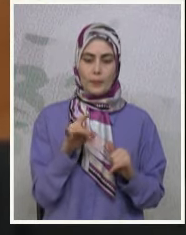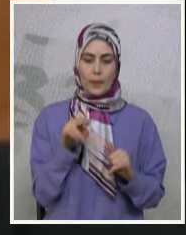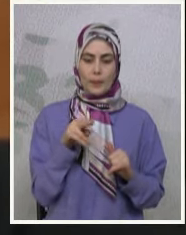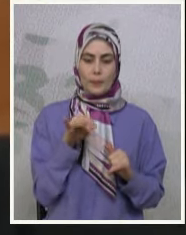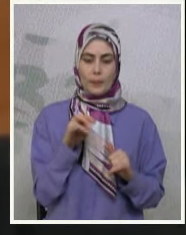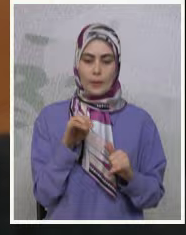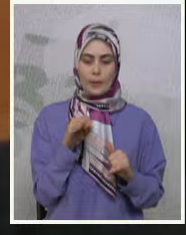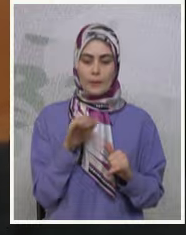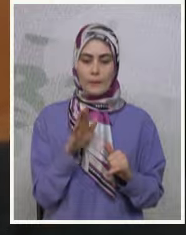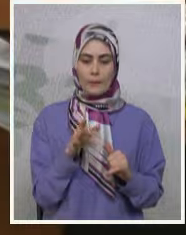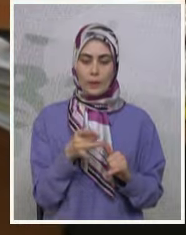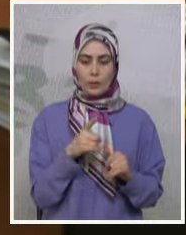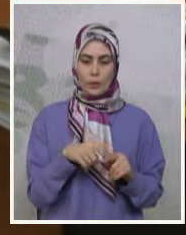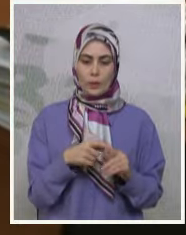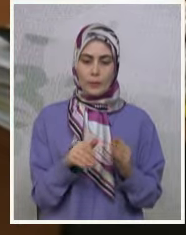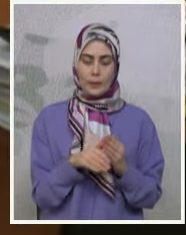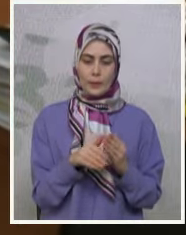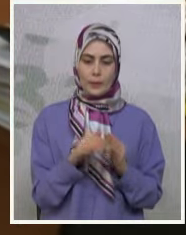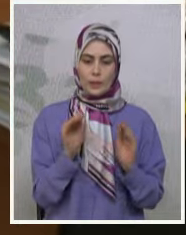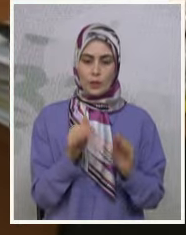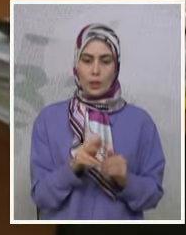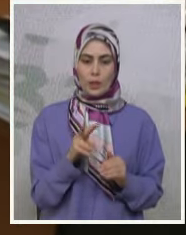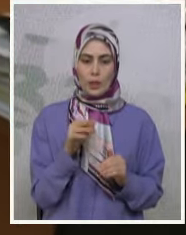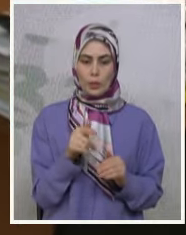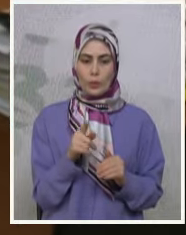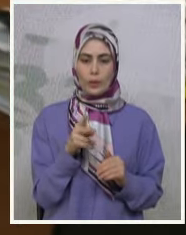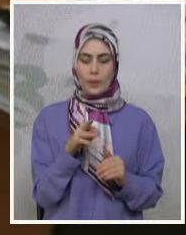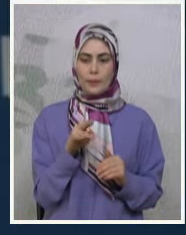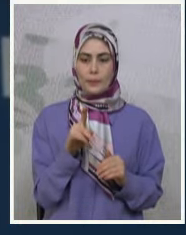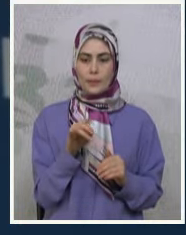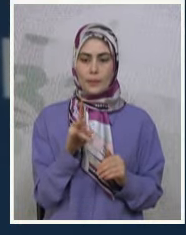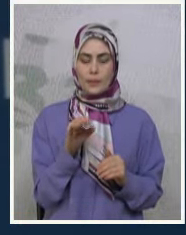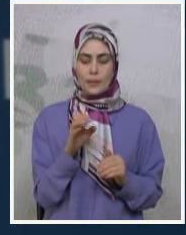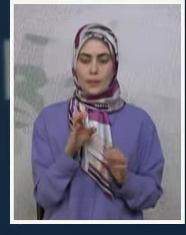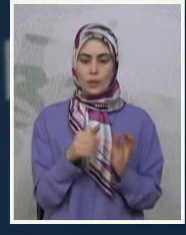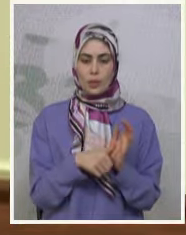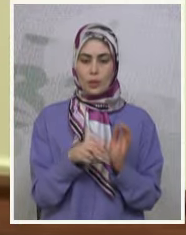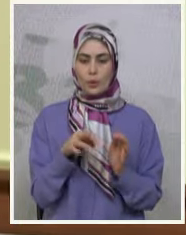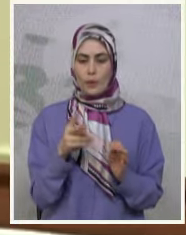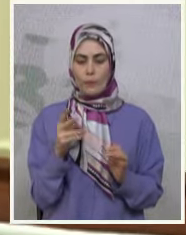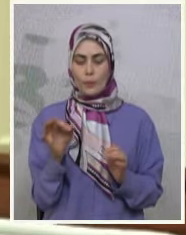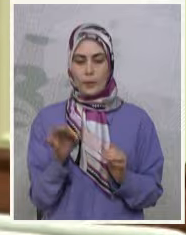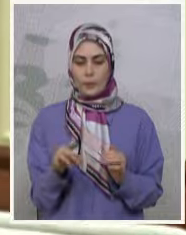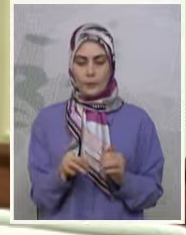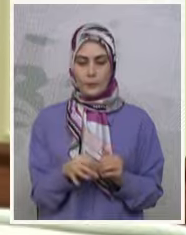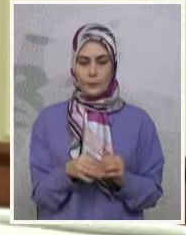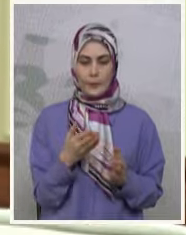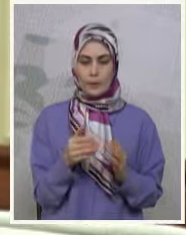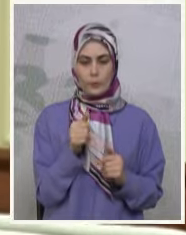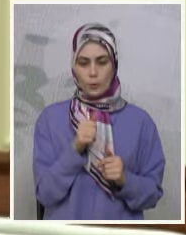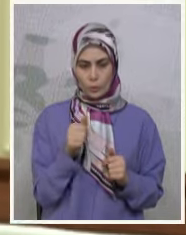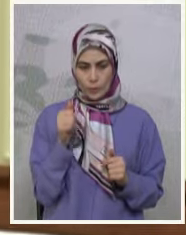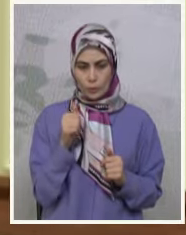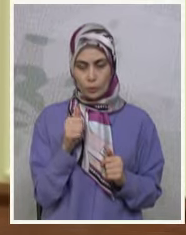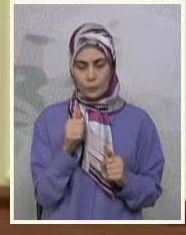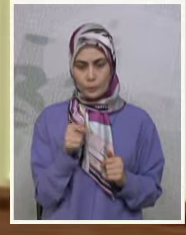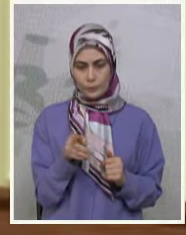в регионе. На это повлияло снижение налоговой ставки для бизнеса с 6 до 2%. Если в прошлом году, вот